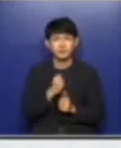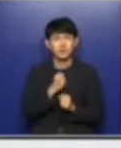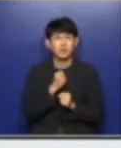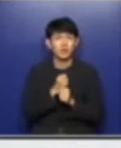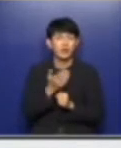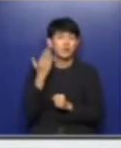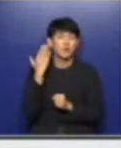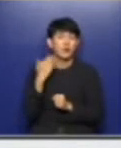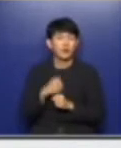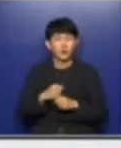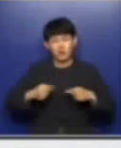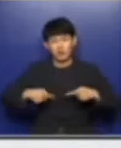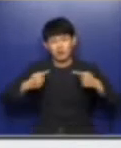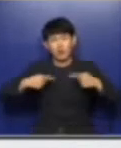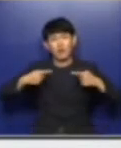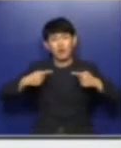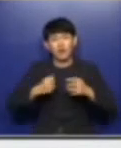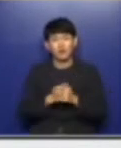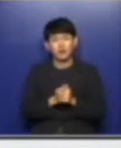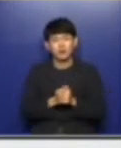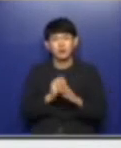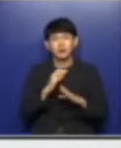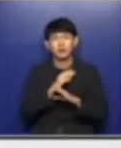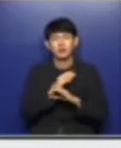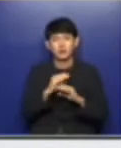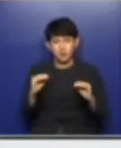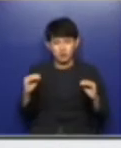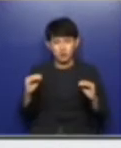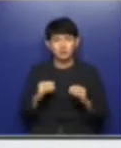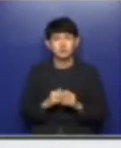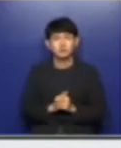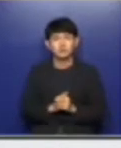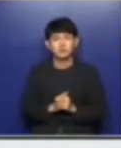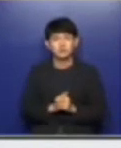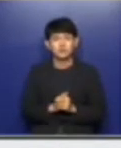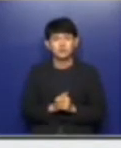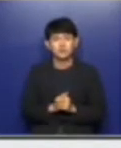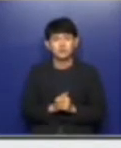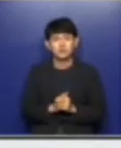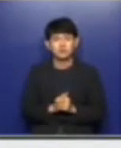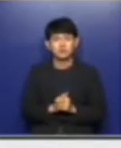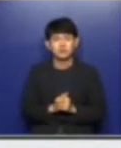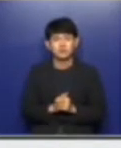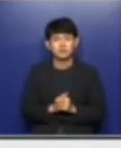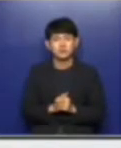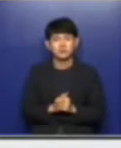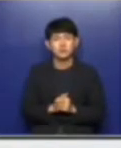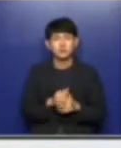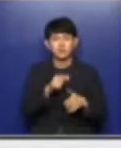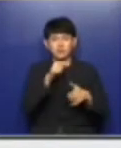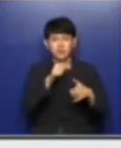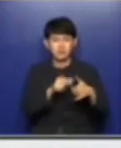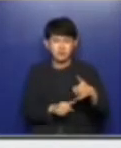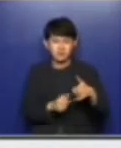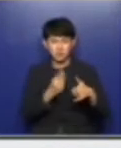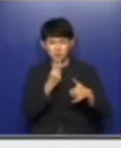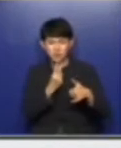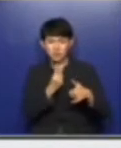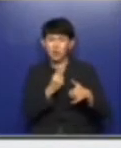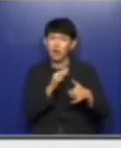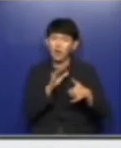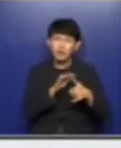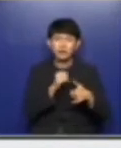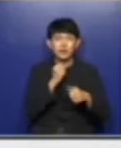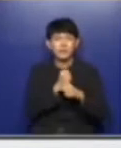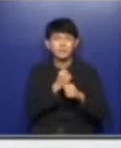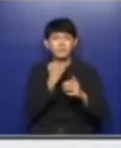ที่มีการทะเลาะวิวาทก็หายไปนะครับเรื่องของการจะไปประพฤติผิดกับผู้อื่นก็หายไปนะครับ